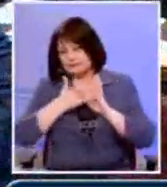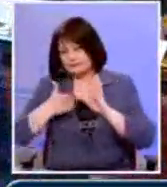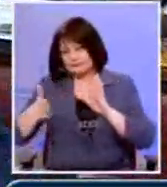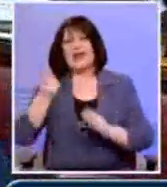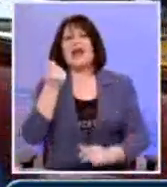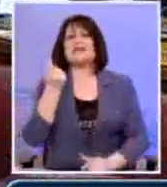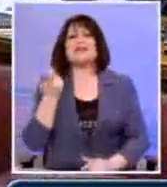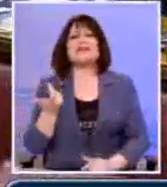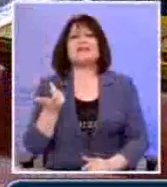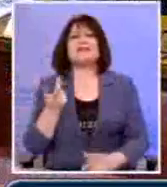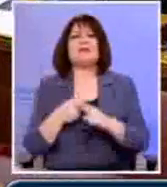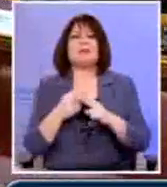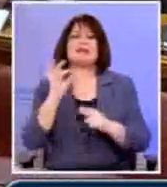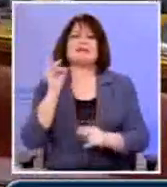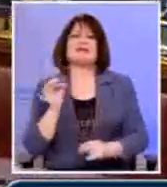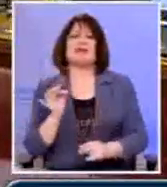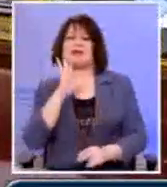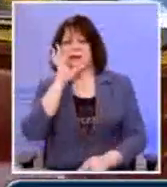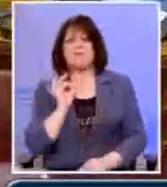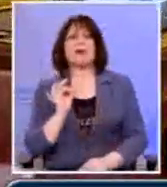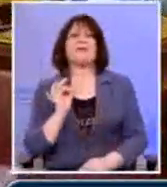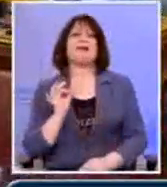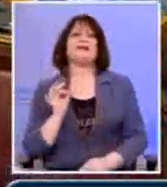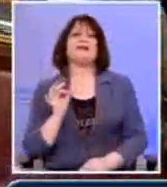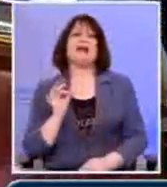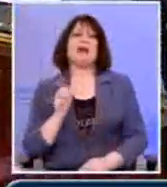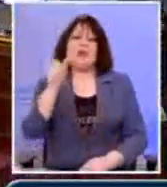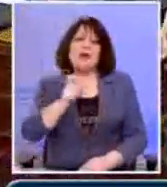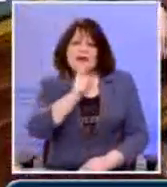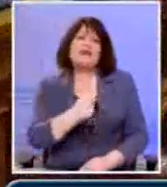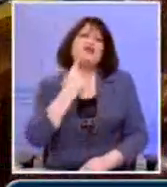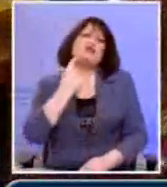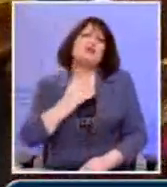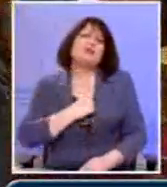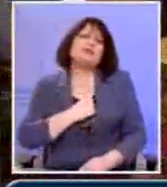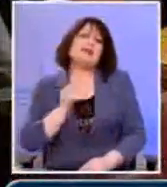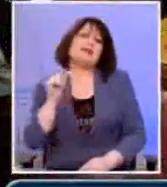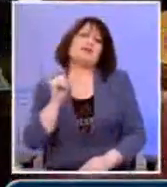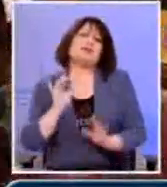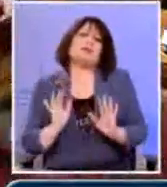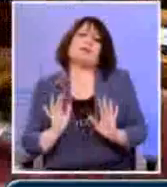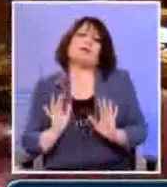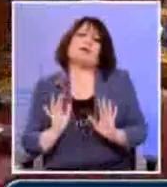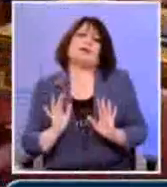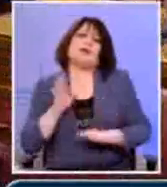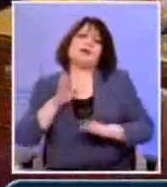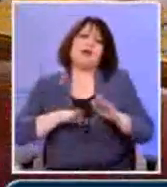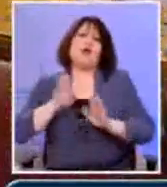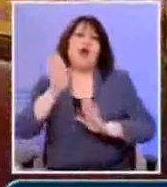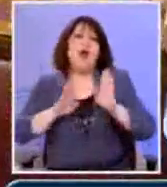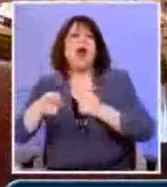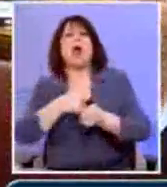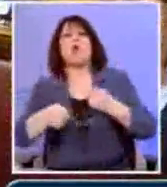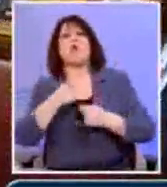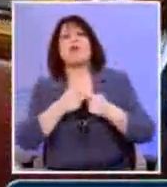αξία, αν θέλετε, και συμβολική, αλλά και ουσιαστικά καθαρά υποκειμενική, που διαμορφώνεται μέσα από το παιχνίδι των αγορών. Αυτά